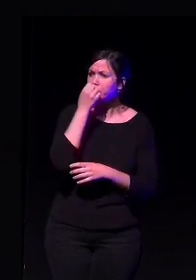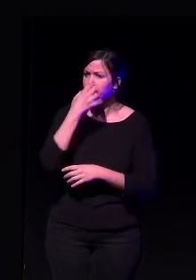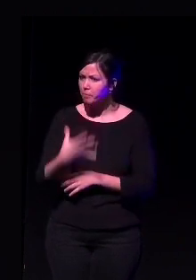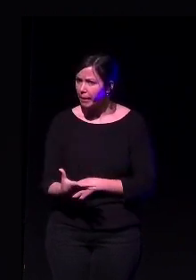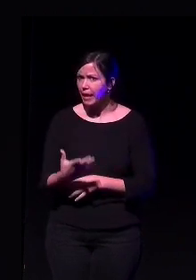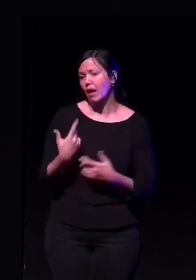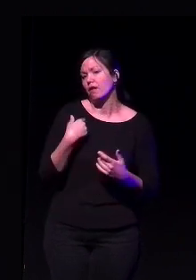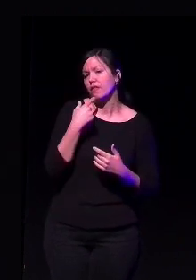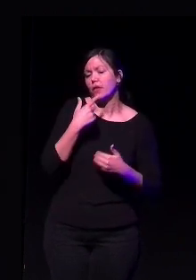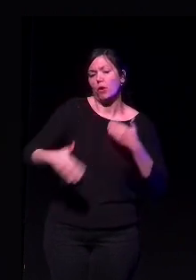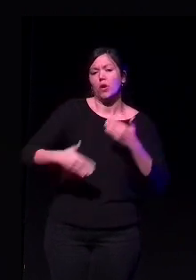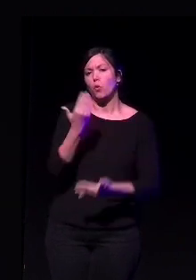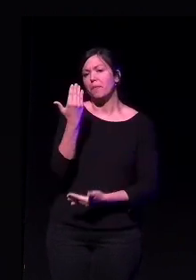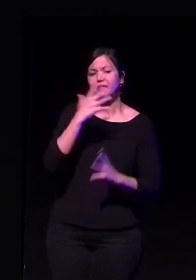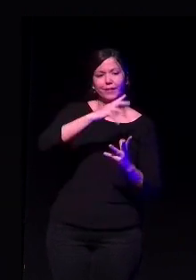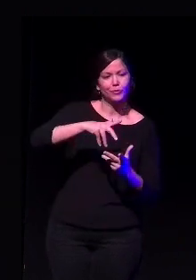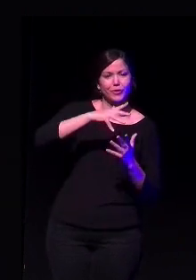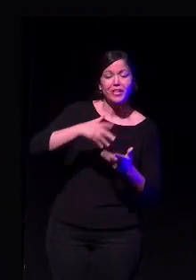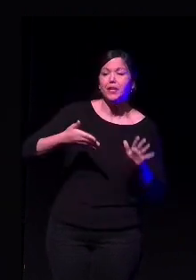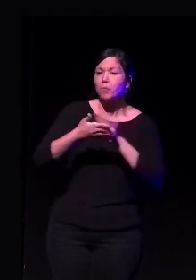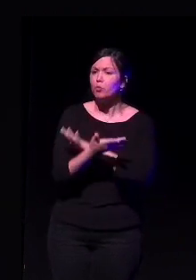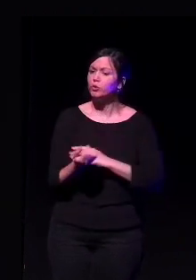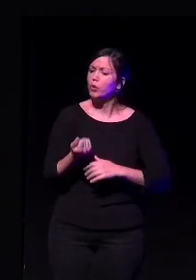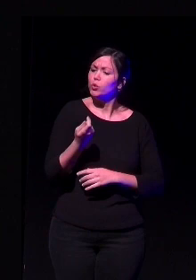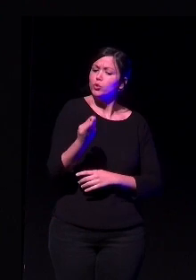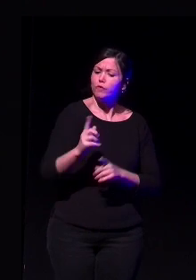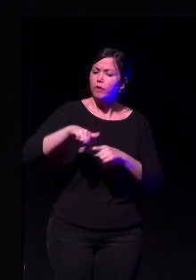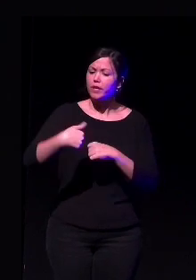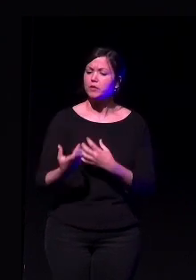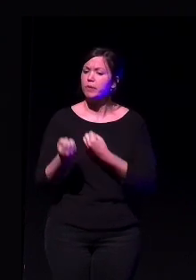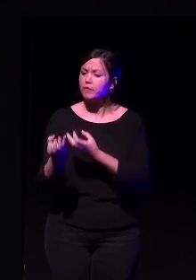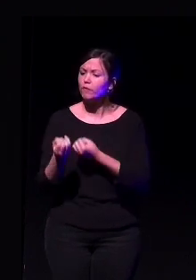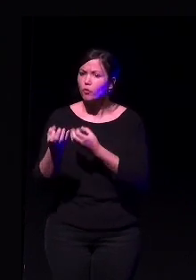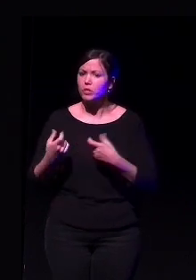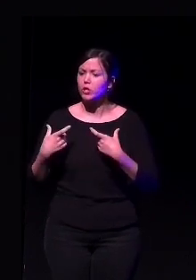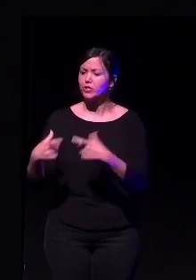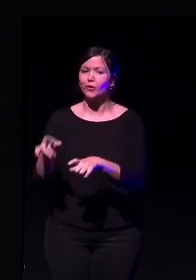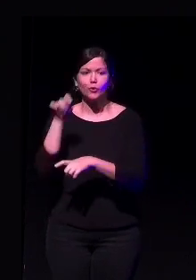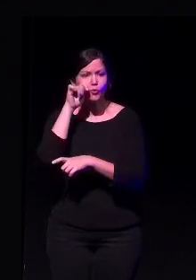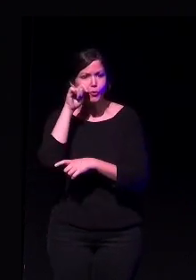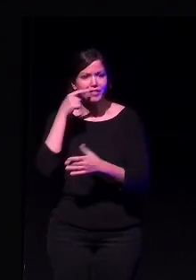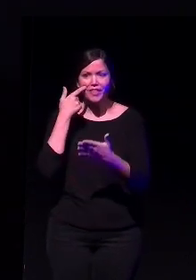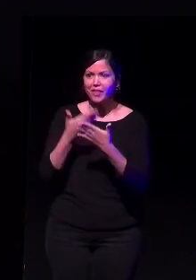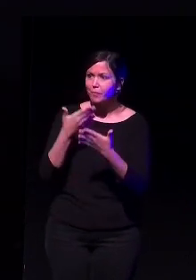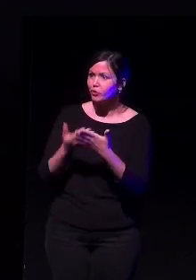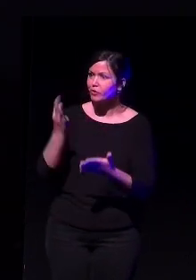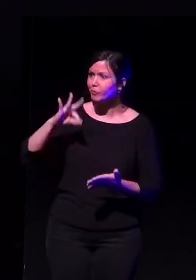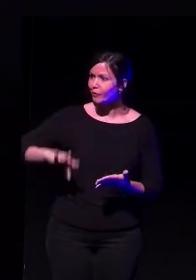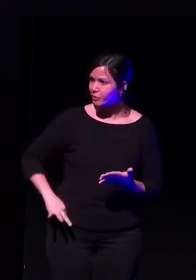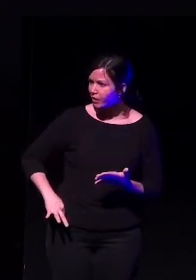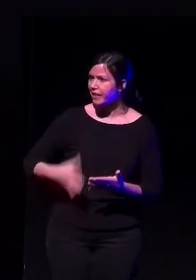cobra l'informatiu, vaja. Perquè una xifra sempre avala la informació d'un sector, el turístic, el vostre, que ha demostrat